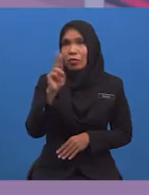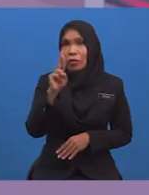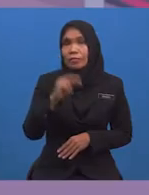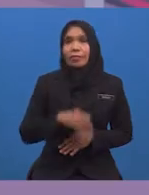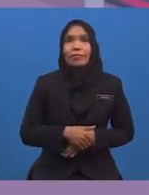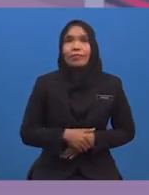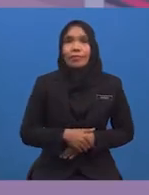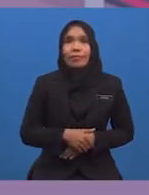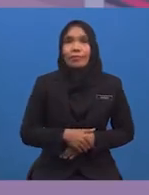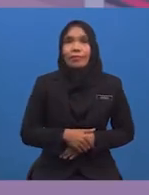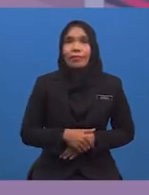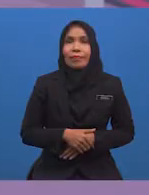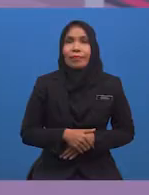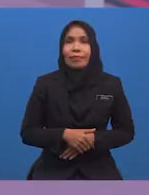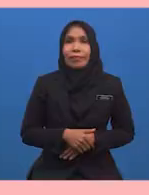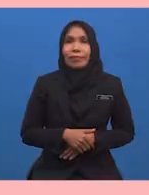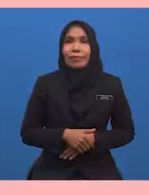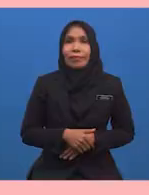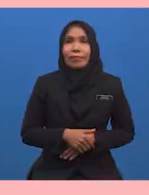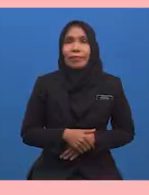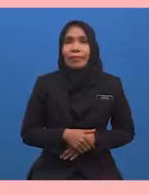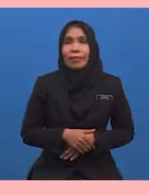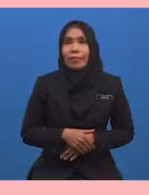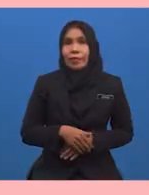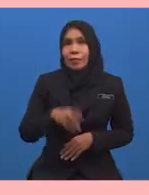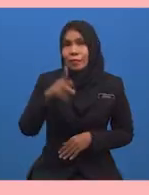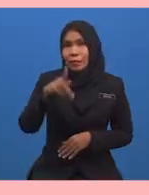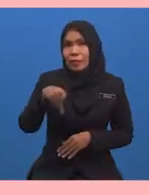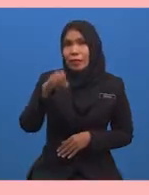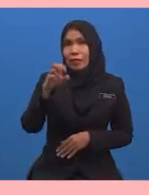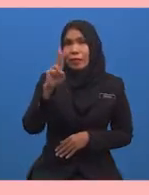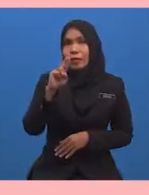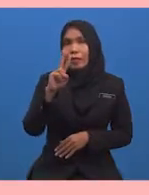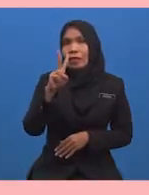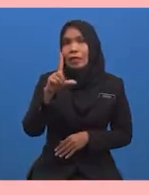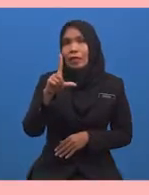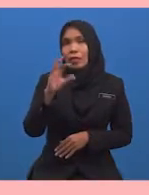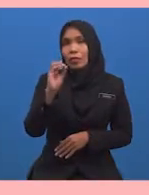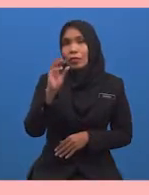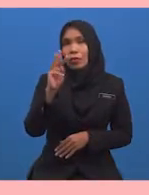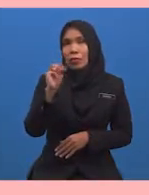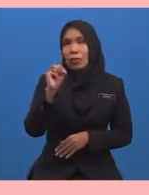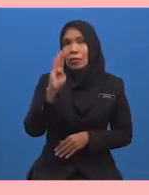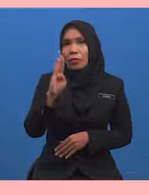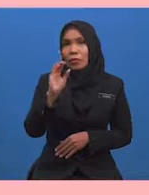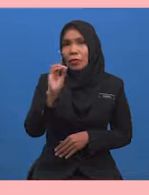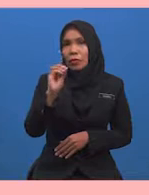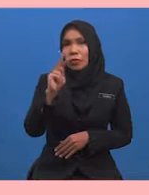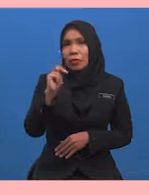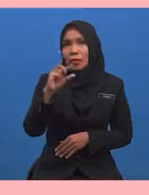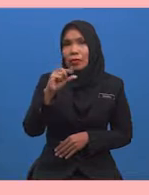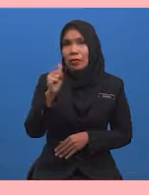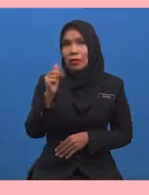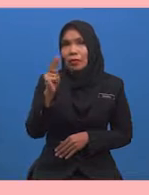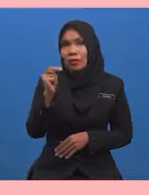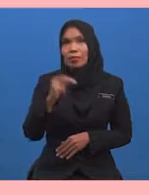Kepentingan pinggir laut yang seterusnya ialah perlombongan. Kawasan pesisir pantai kaya